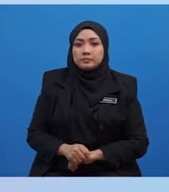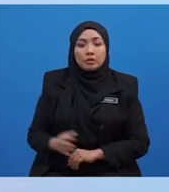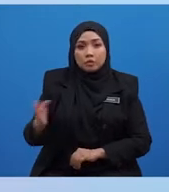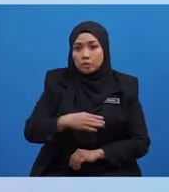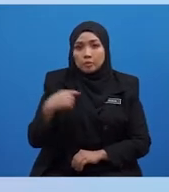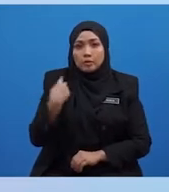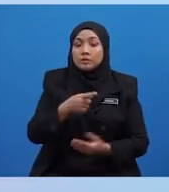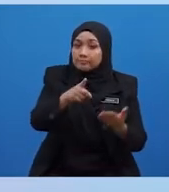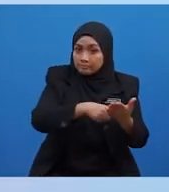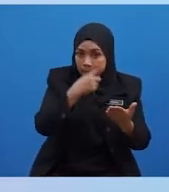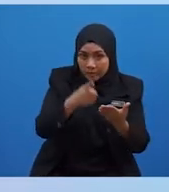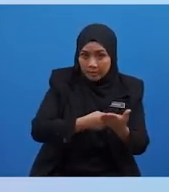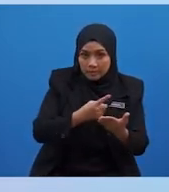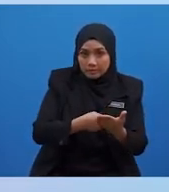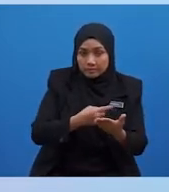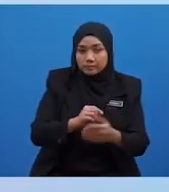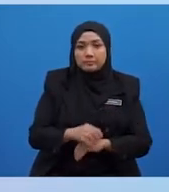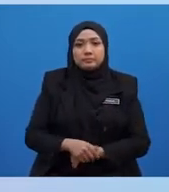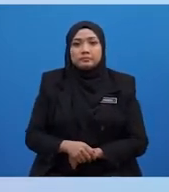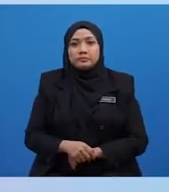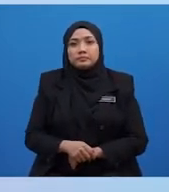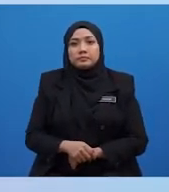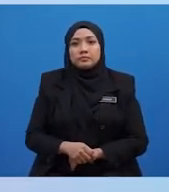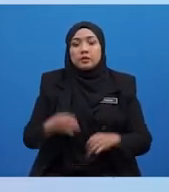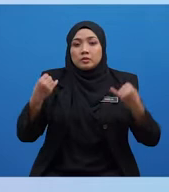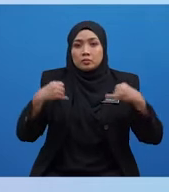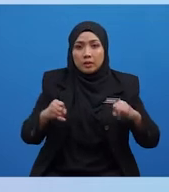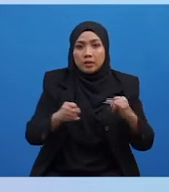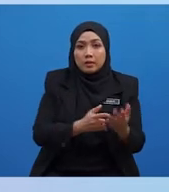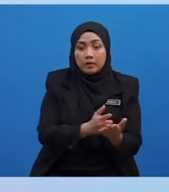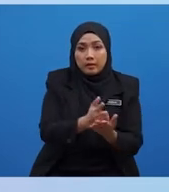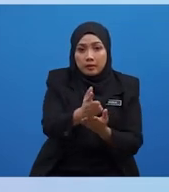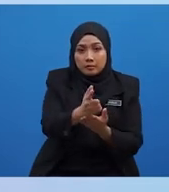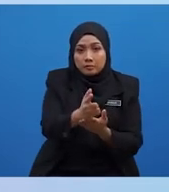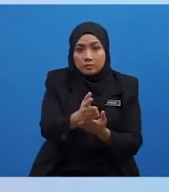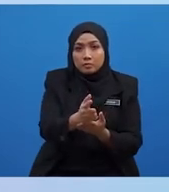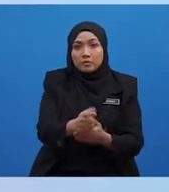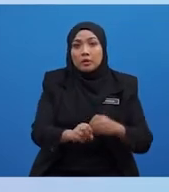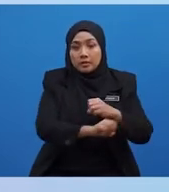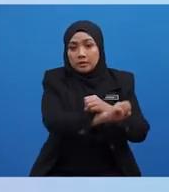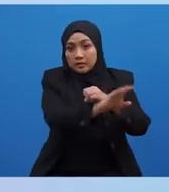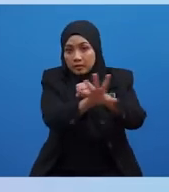Logo huruf, logo simbol, logo representasi.